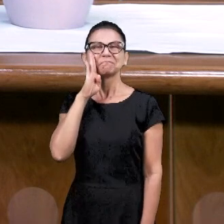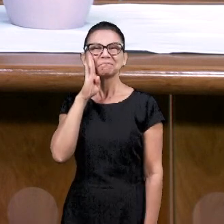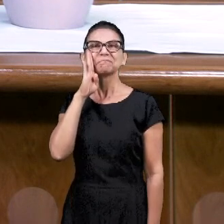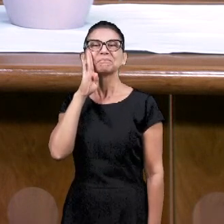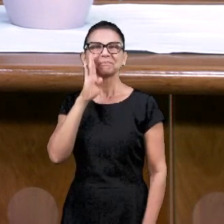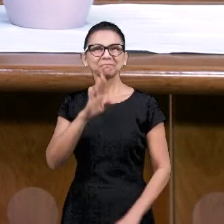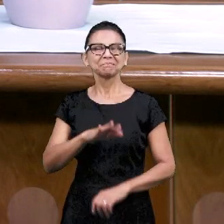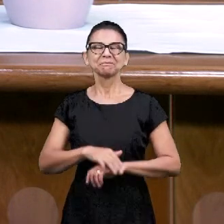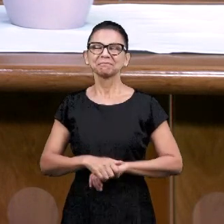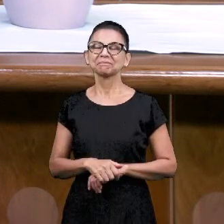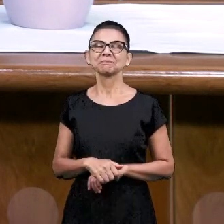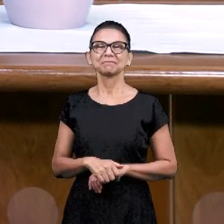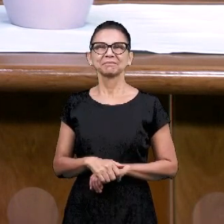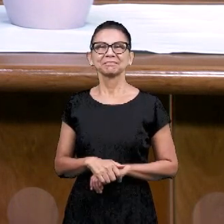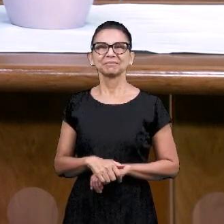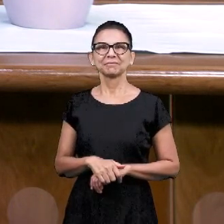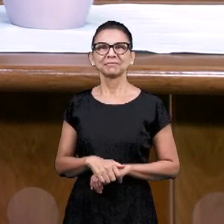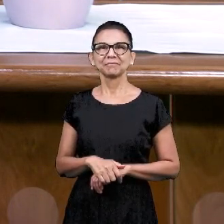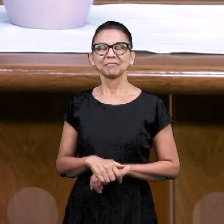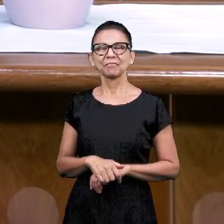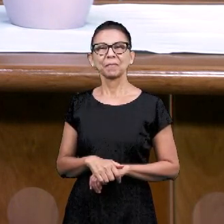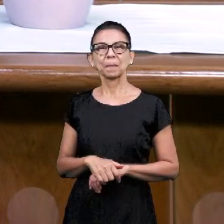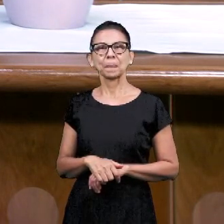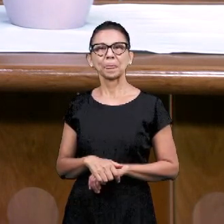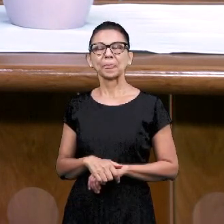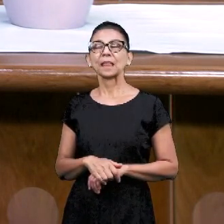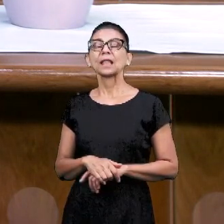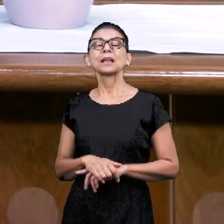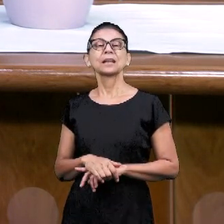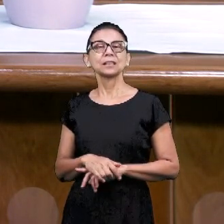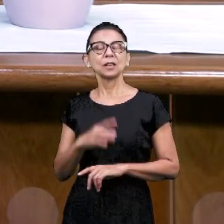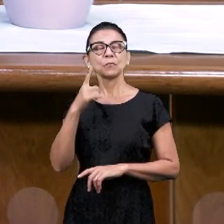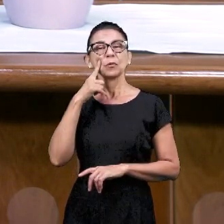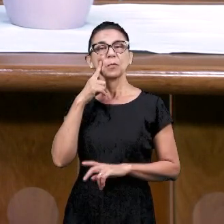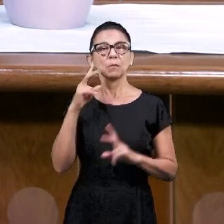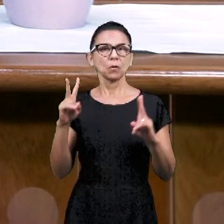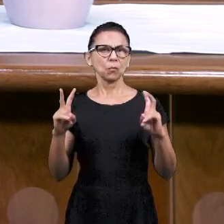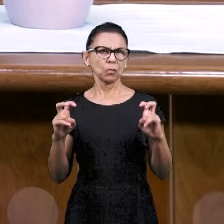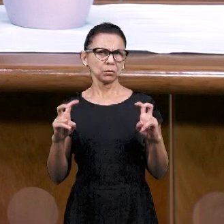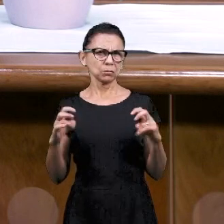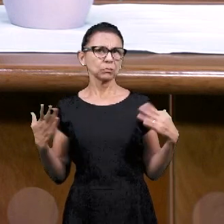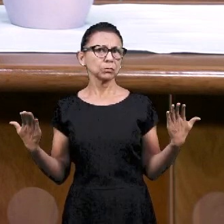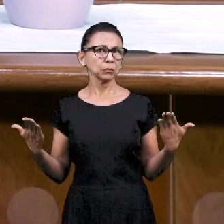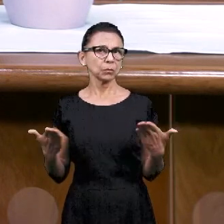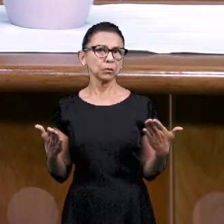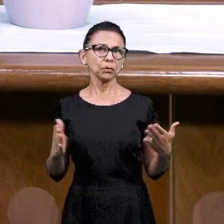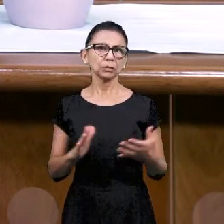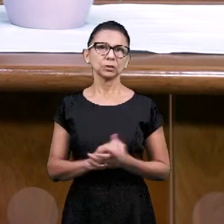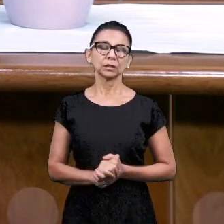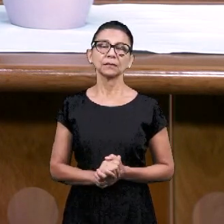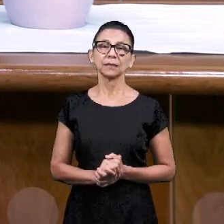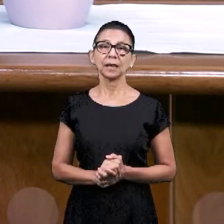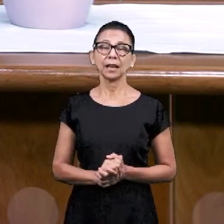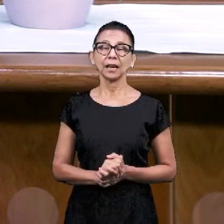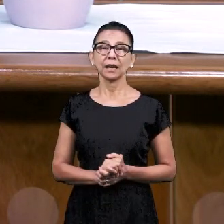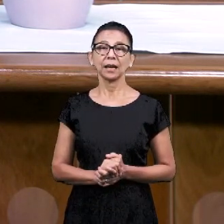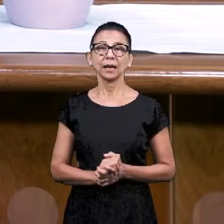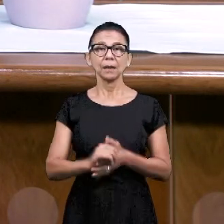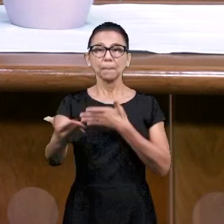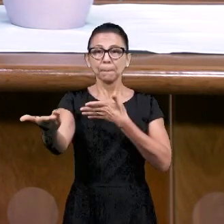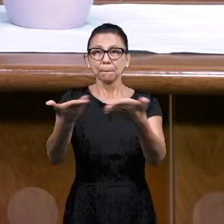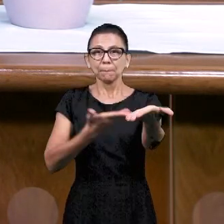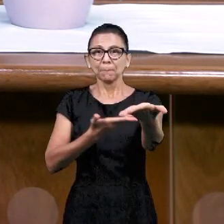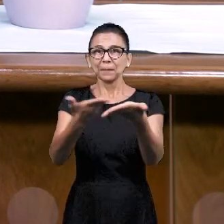avec l'aveugle Bartimée. De là, en quittant la ville, la rencontre va se passer. Et ça sera le sujet de notre étude